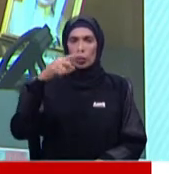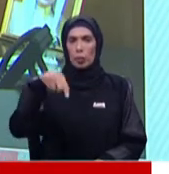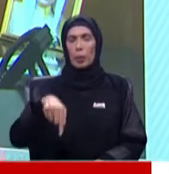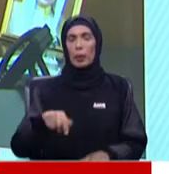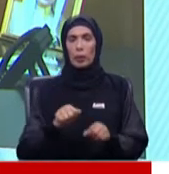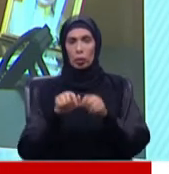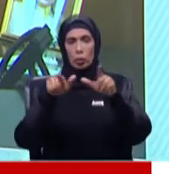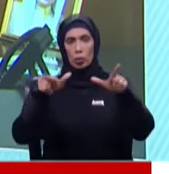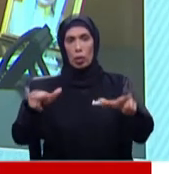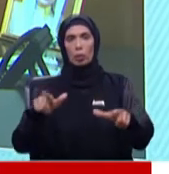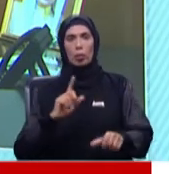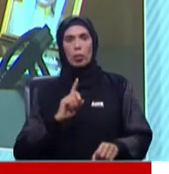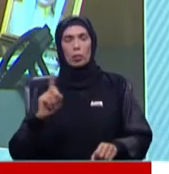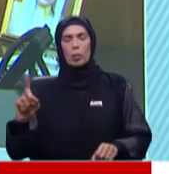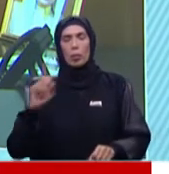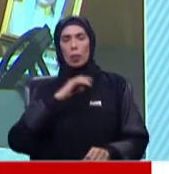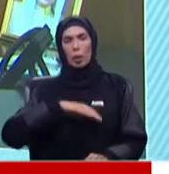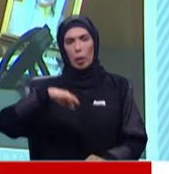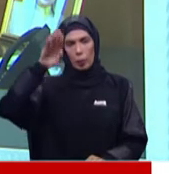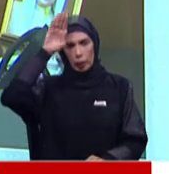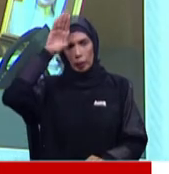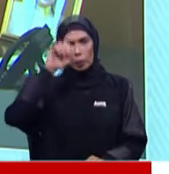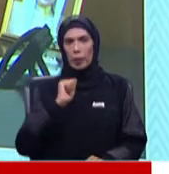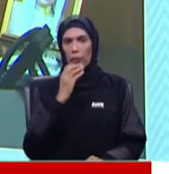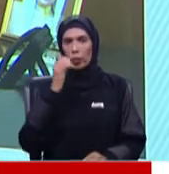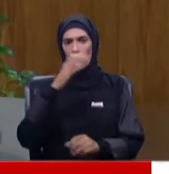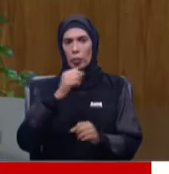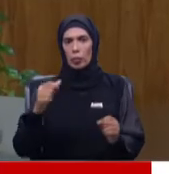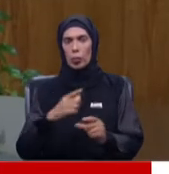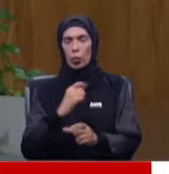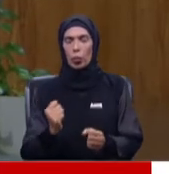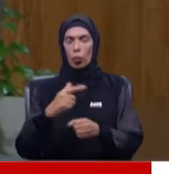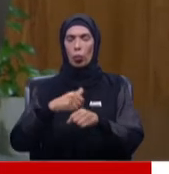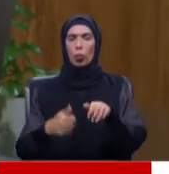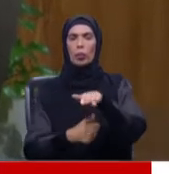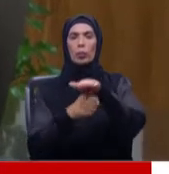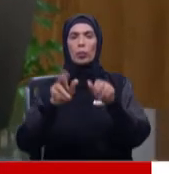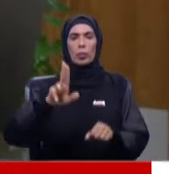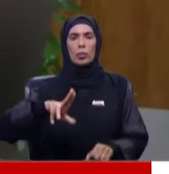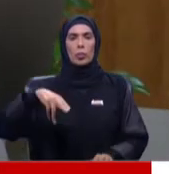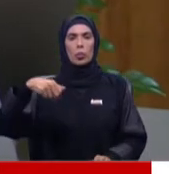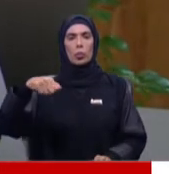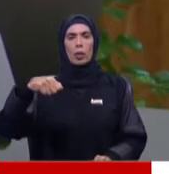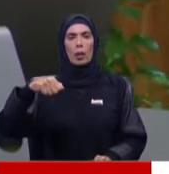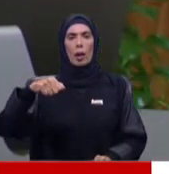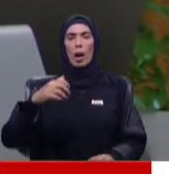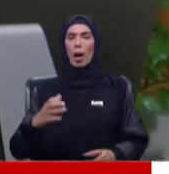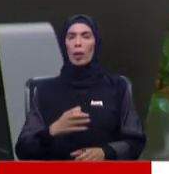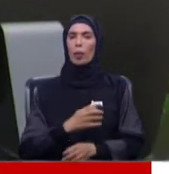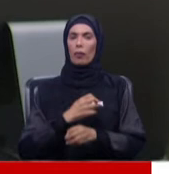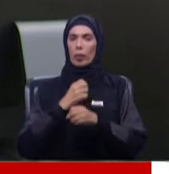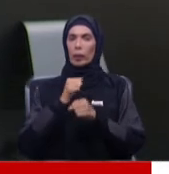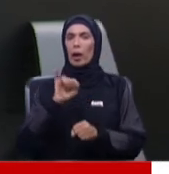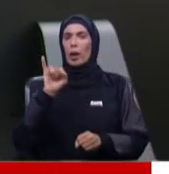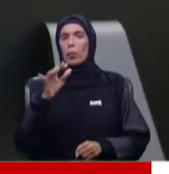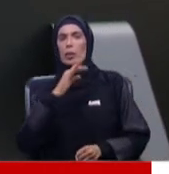2021-2022 بيّنت توجيهات حضرة صاحب الجلالة الملك المفدى وصاحب السمو الملكي ولي العهد رئيس مجلس الوزراء